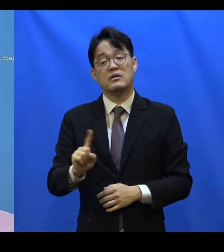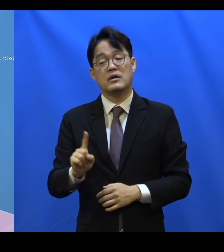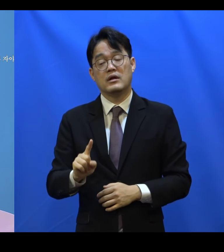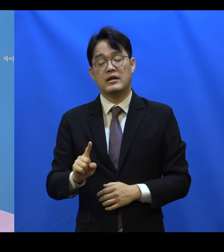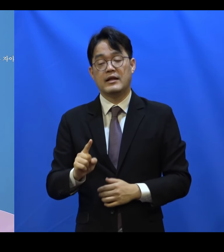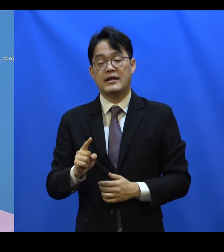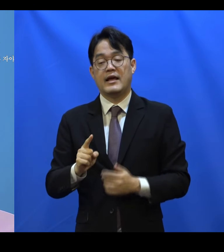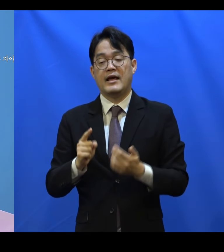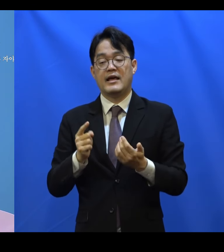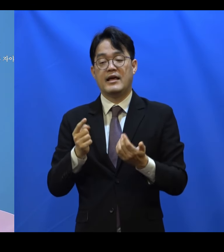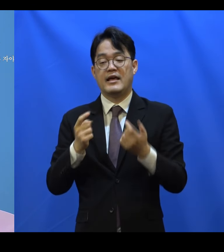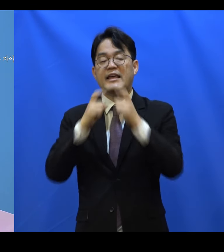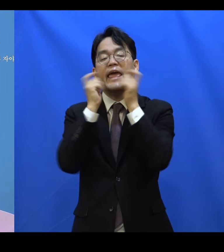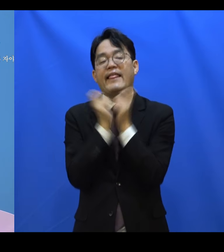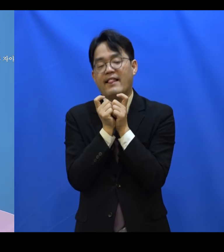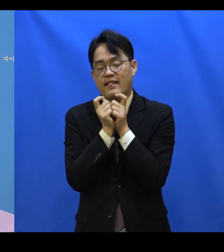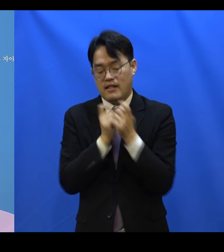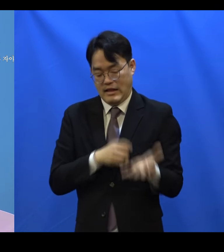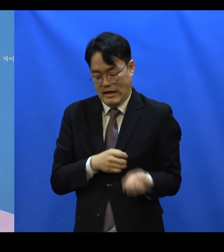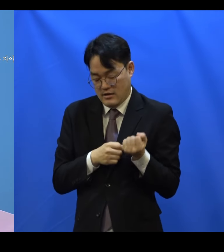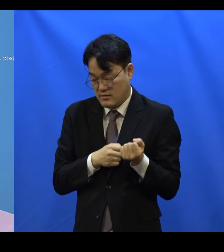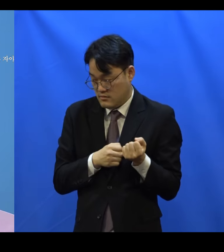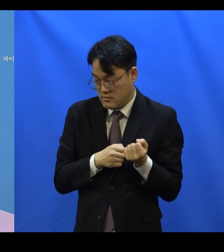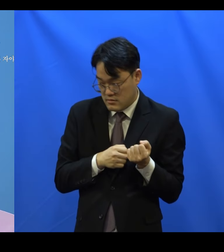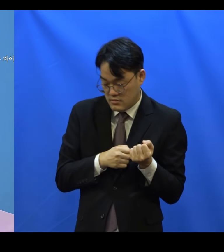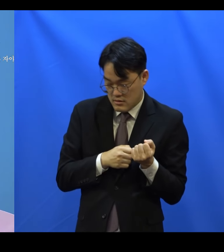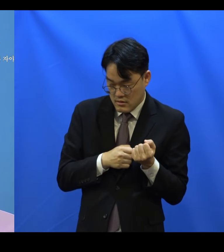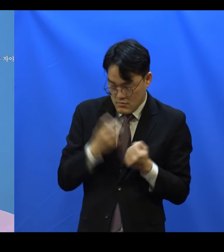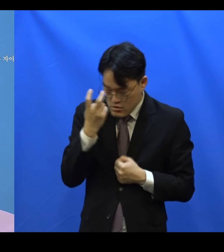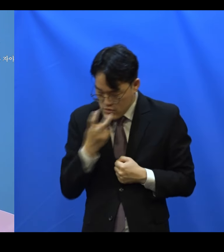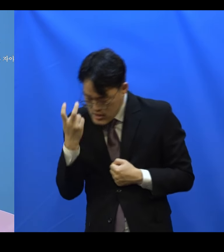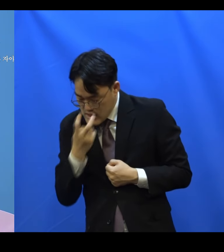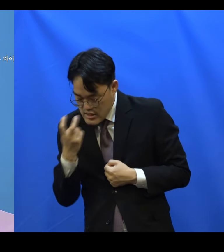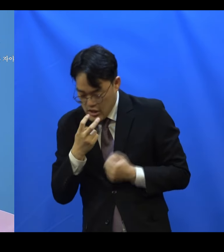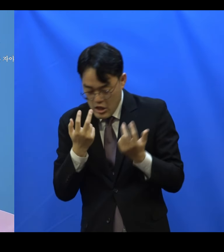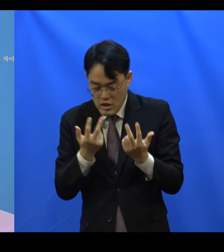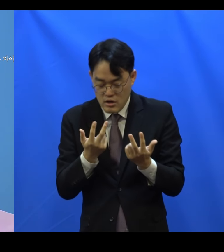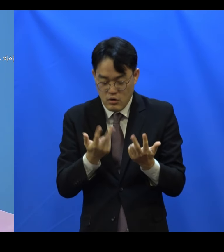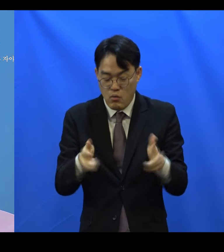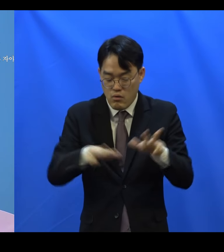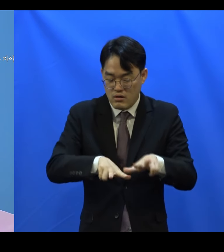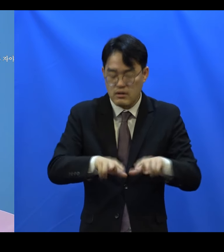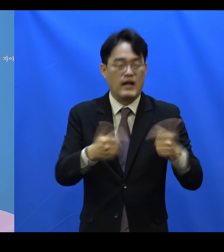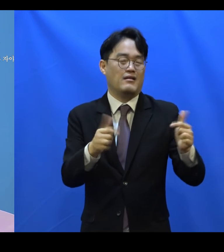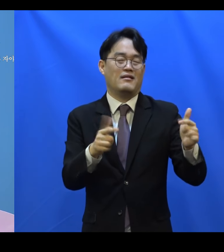거. 그러니까 특별한 사람들만 관상하게 하는 화초가 아니라는 거.